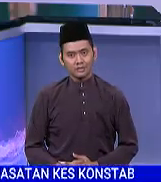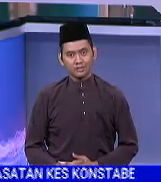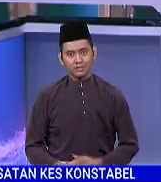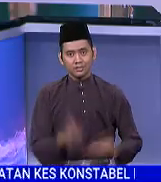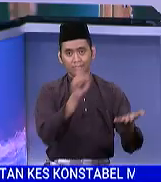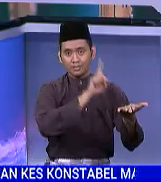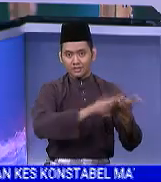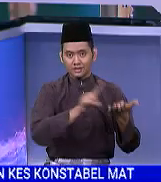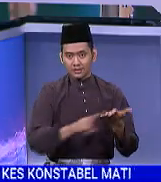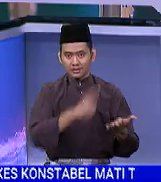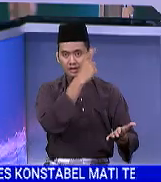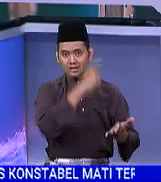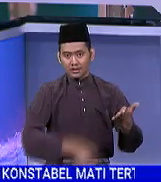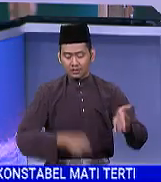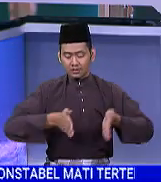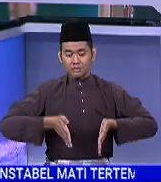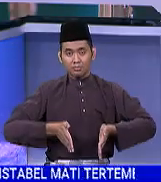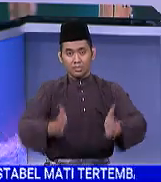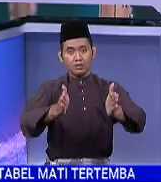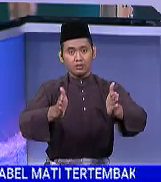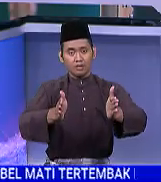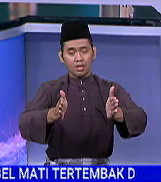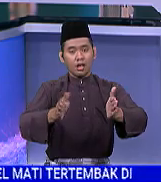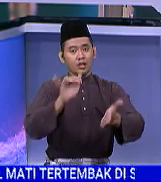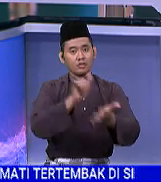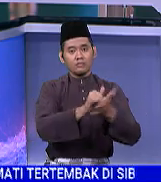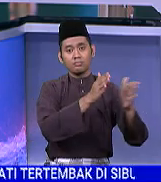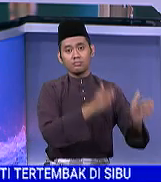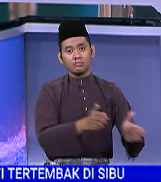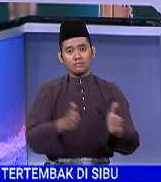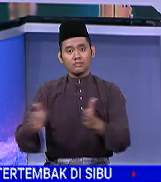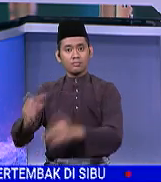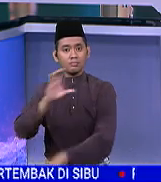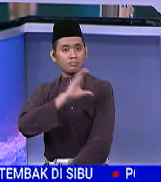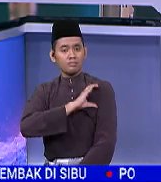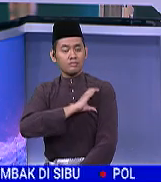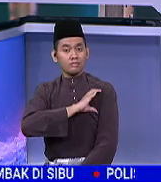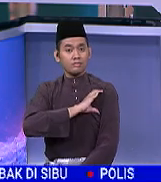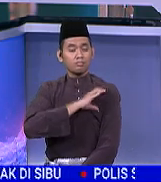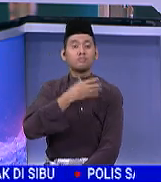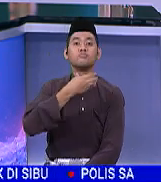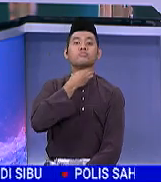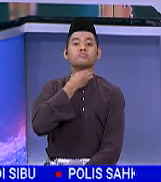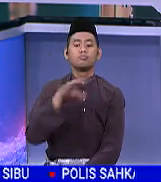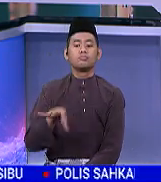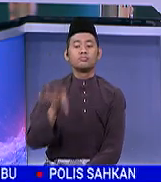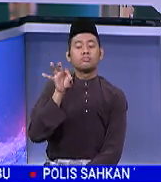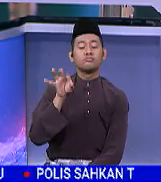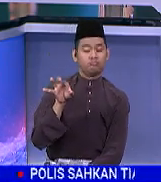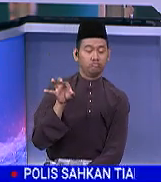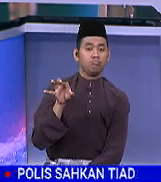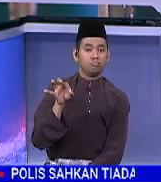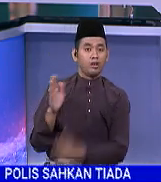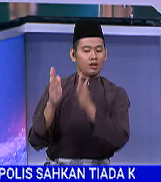Periksa kadar tol pengguna lebuh raya. Itu antara strategi digunakan polis Perak bagi mengesan individu yang cuba rentas